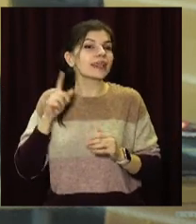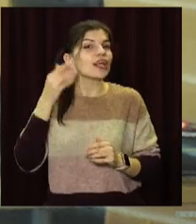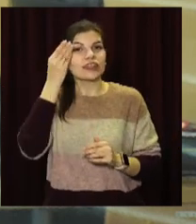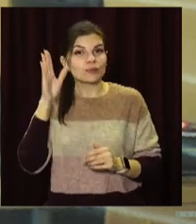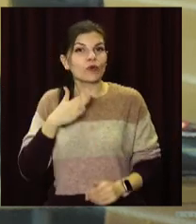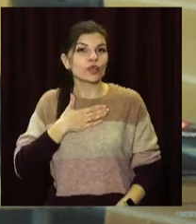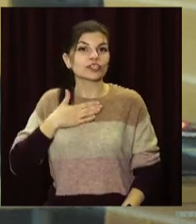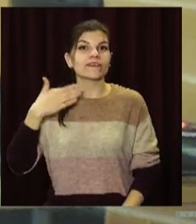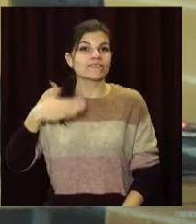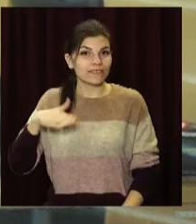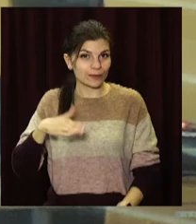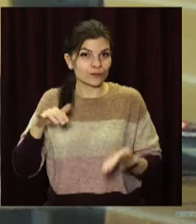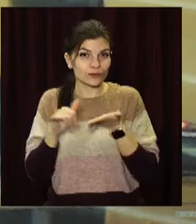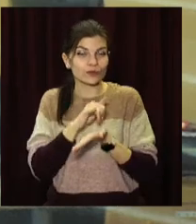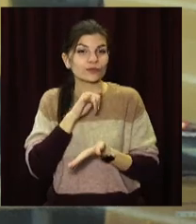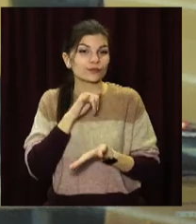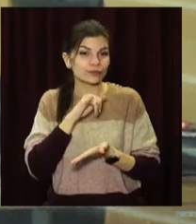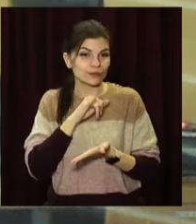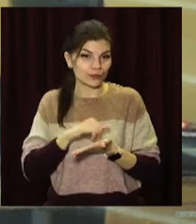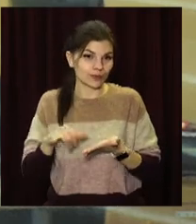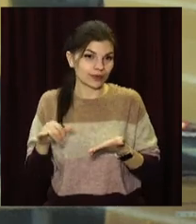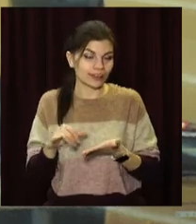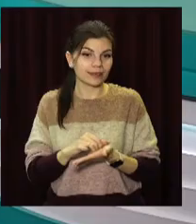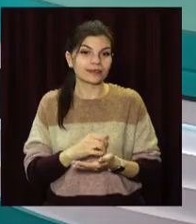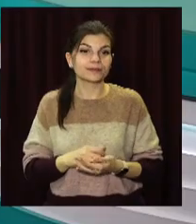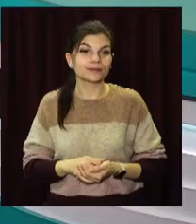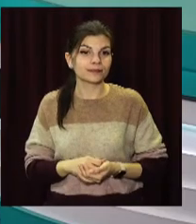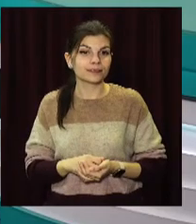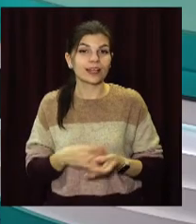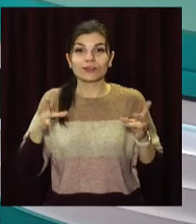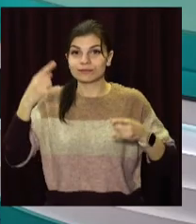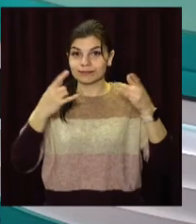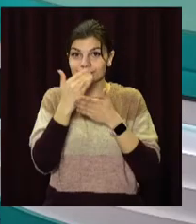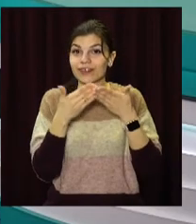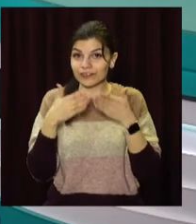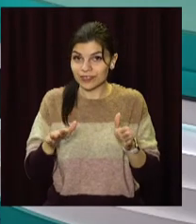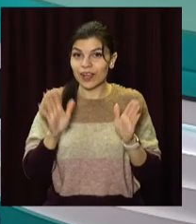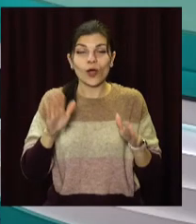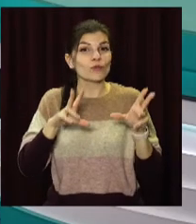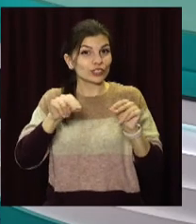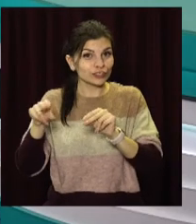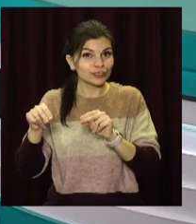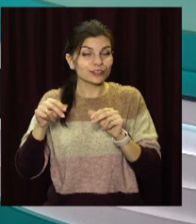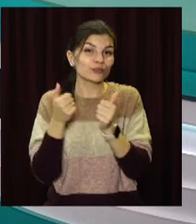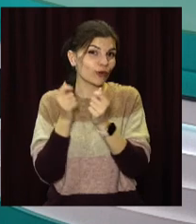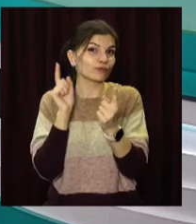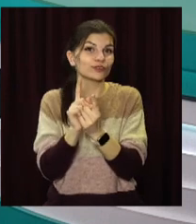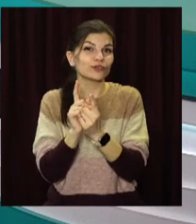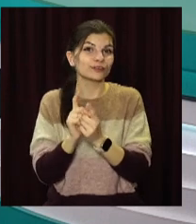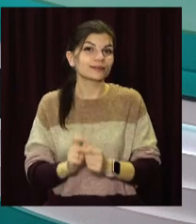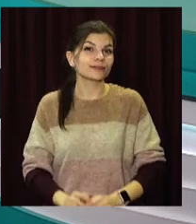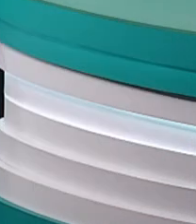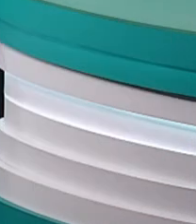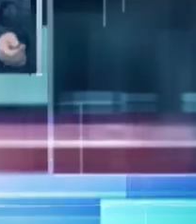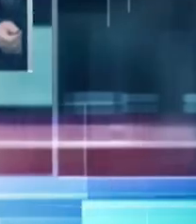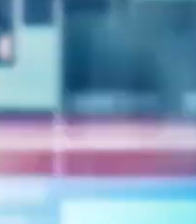забувайте і про сюжети в соціальних мережах та на нашому YouTube-каналі. Залишайтесь відкритим, хай щастить і до зустрічі в ефірі.